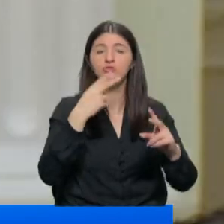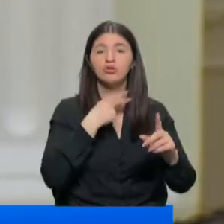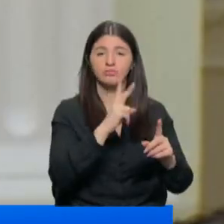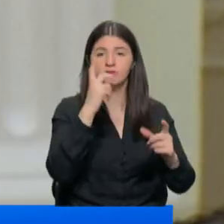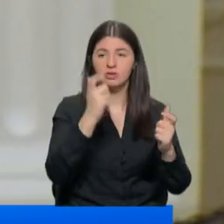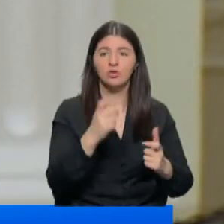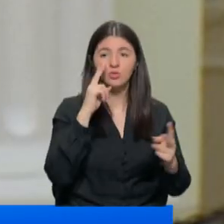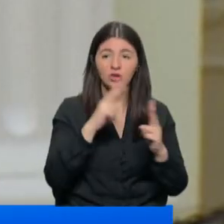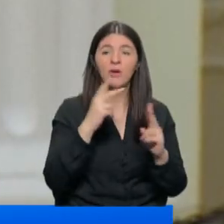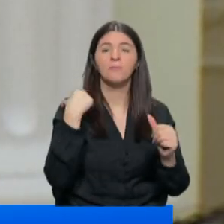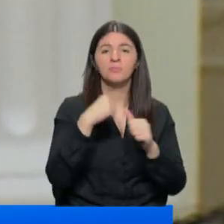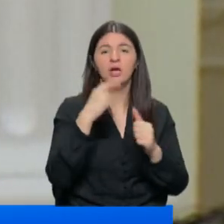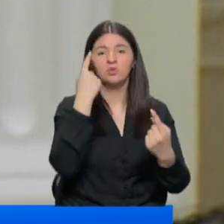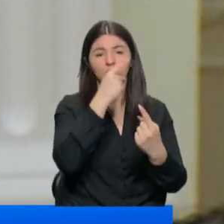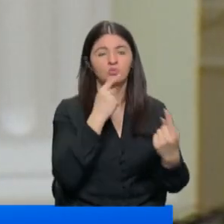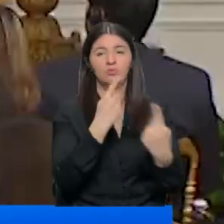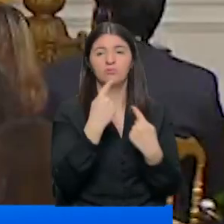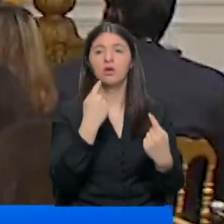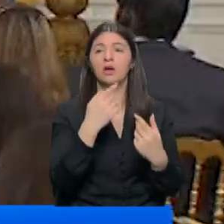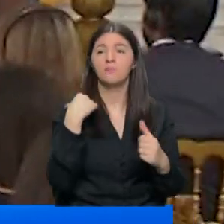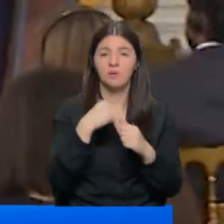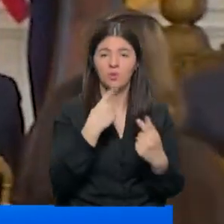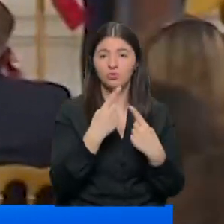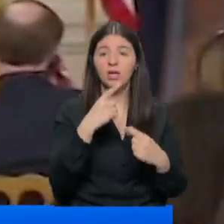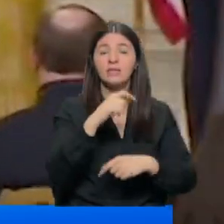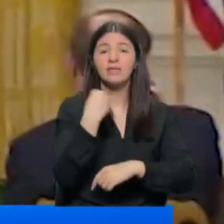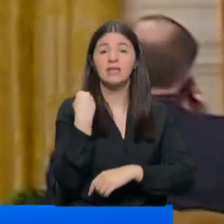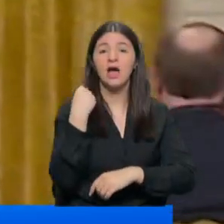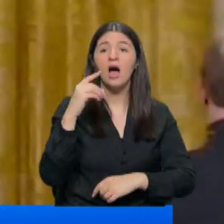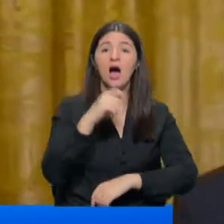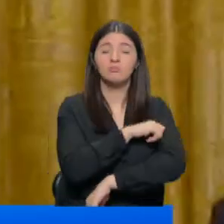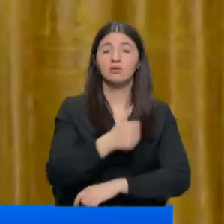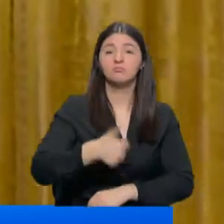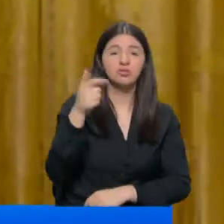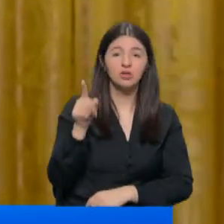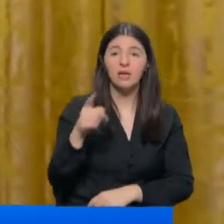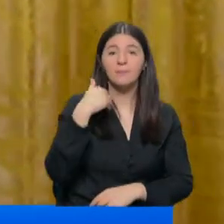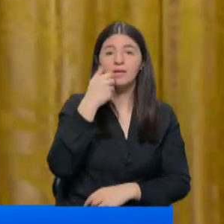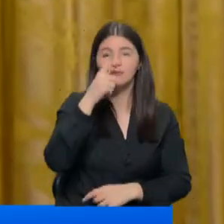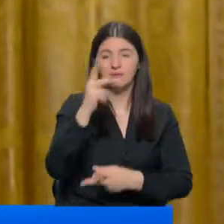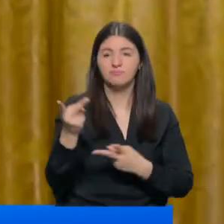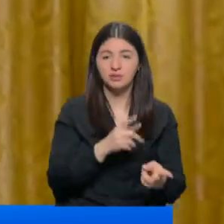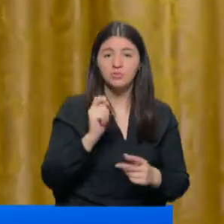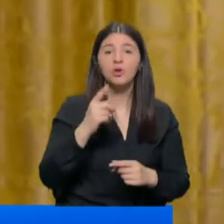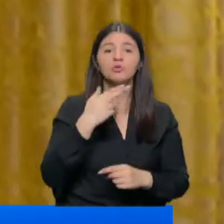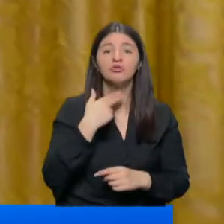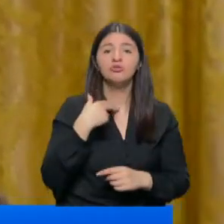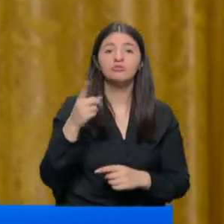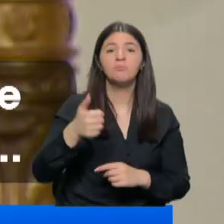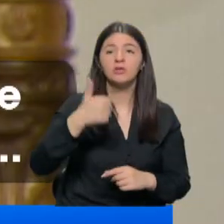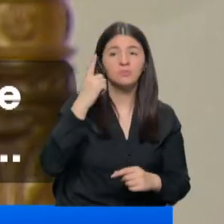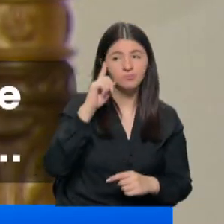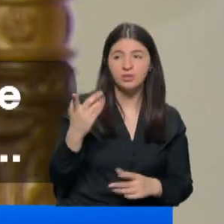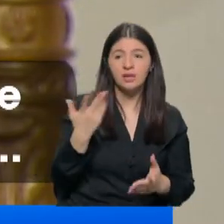talepler Bir de yüz yüze tekrar edildi baydın da Almanya'nın yeni şansölyesi olarak çoğusu Beyaz Saray'da ağırladı bütüne göz daha bu kez Birlik